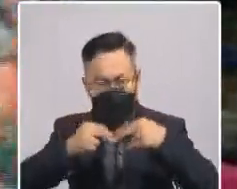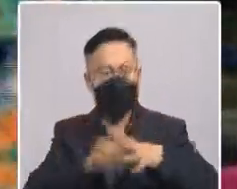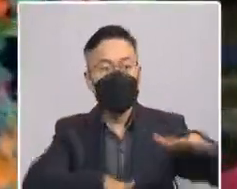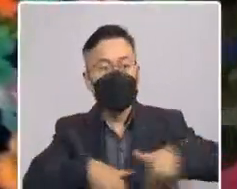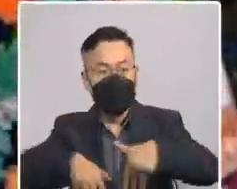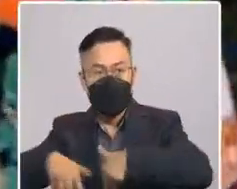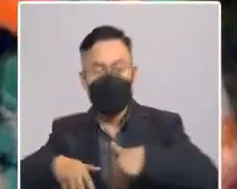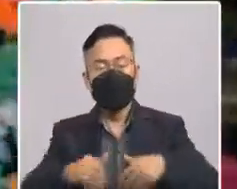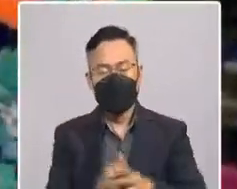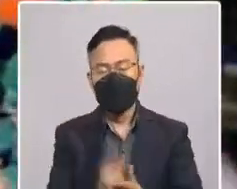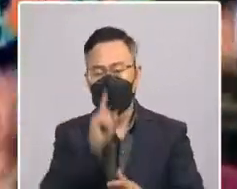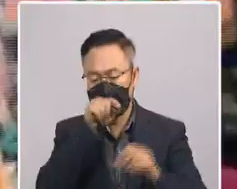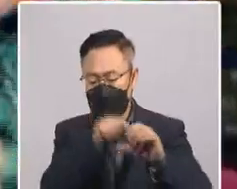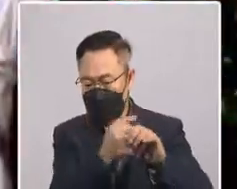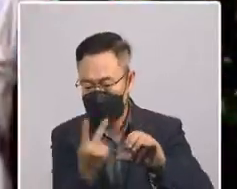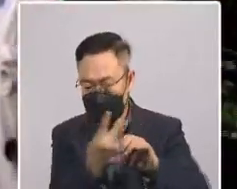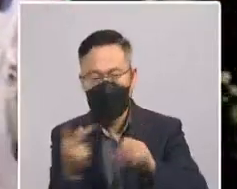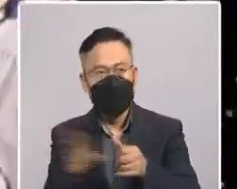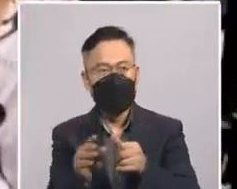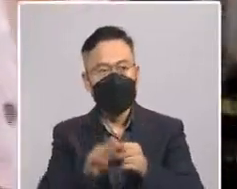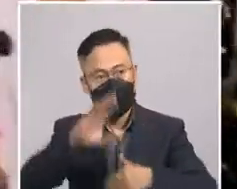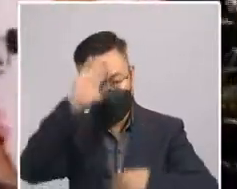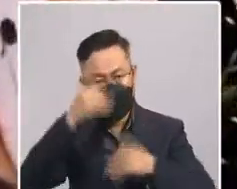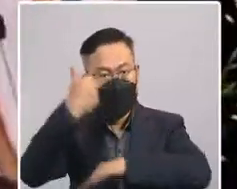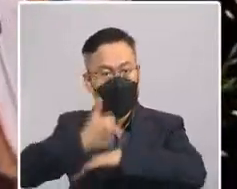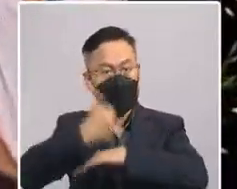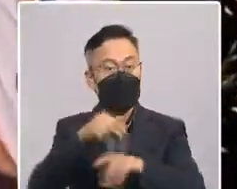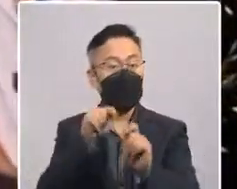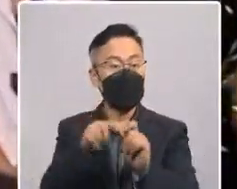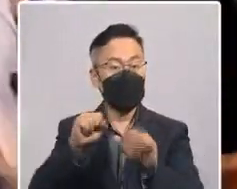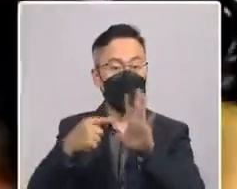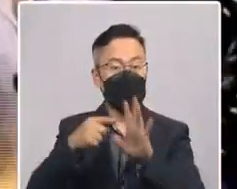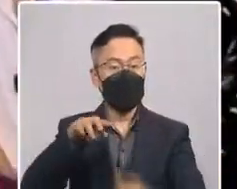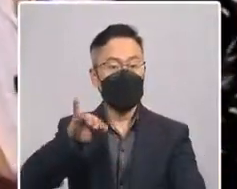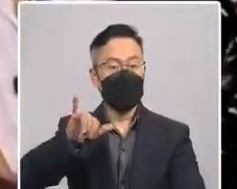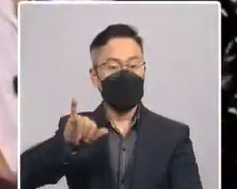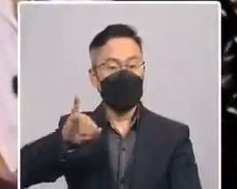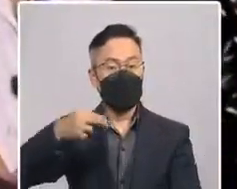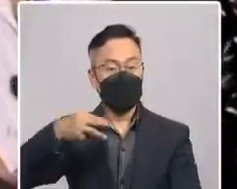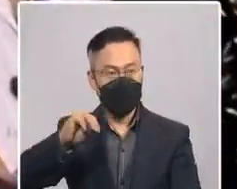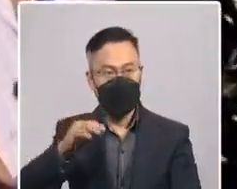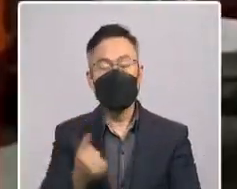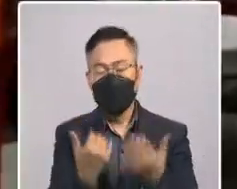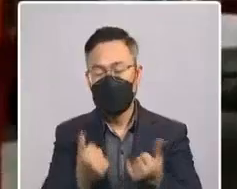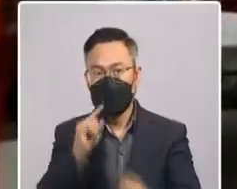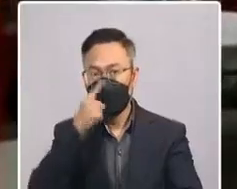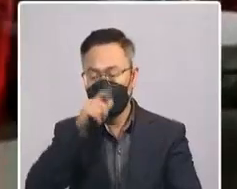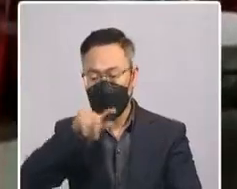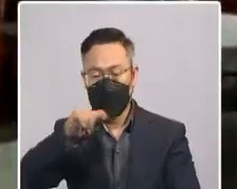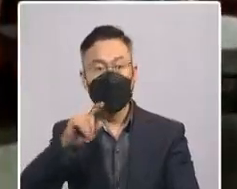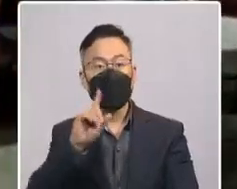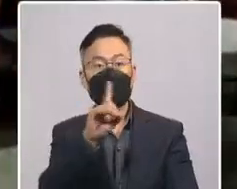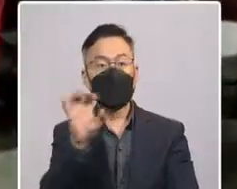ะคัดกรองผู้ติดเชื้อทางผู้อำนวยการสำนักงานเขตสายไหมบอกว่าเช้าวันนี้นะครับเจ้าหน้าที่ระดมตรวจเชิงรุกกว่า100คนแล้วนะครับพบผู้ติดเชื้อเ